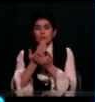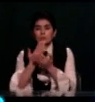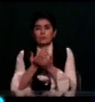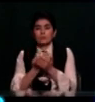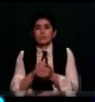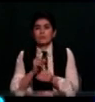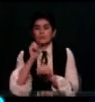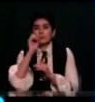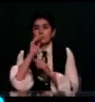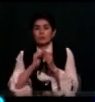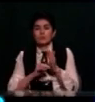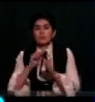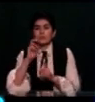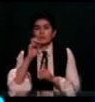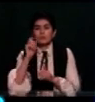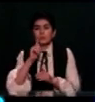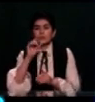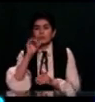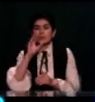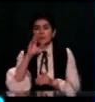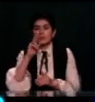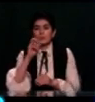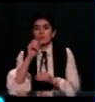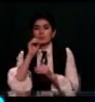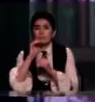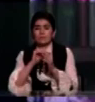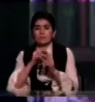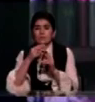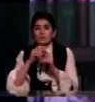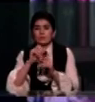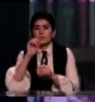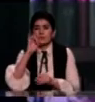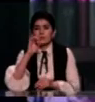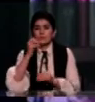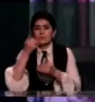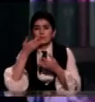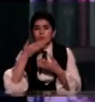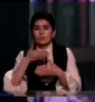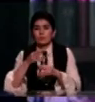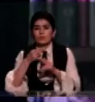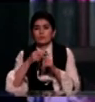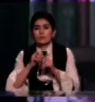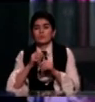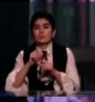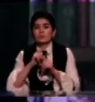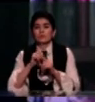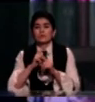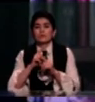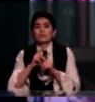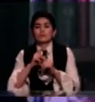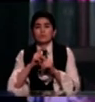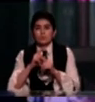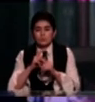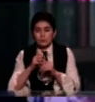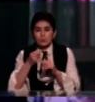Что такое безусловные и условные рефлексы? Безусловные – это врожденные – чихание,